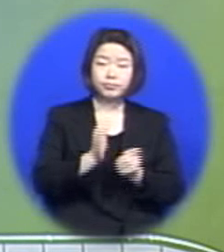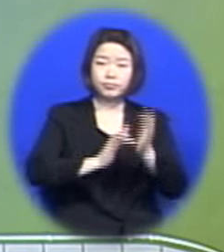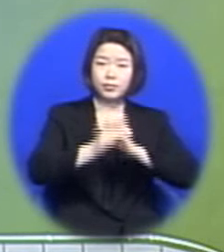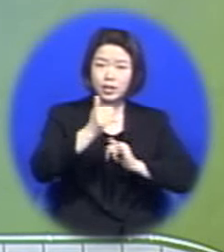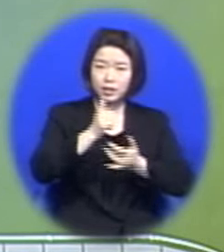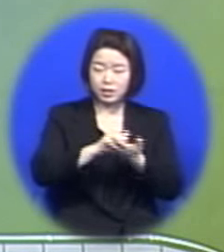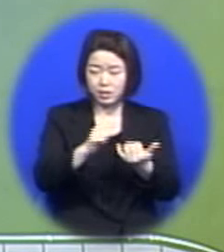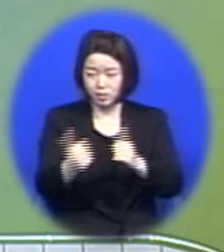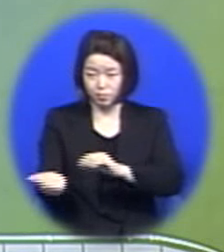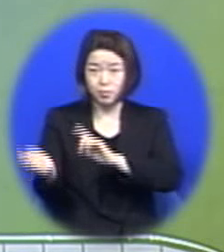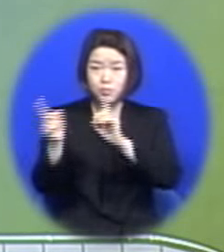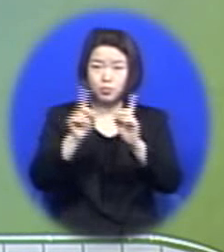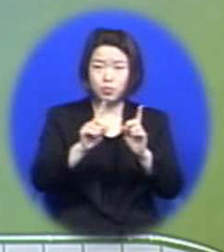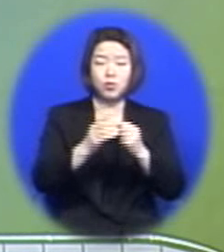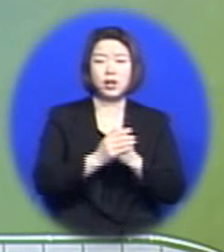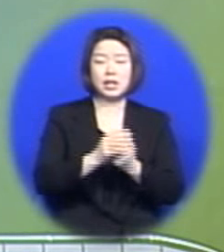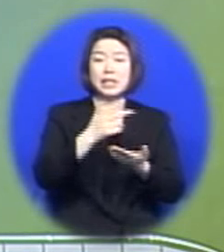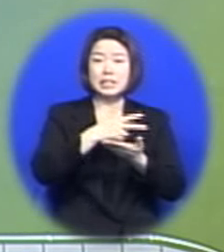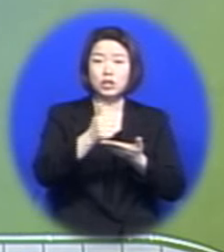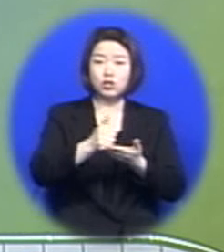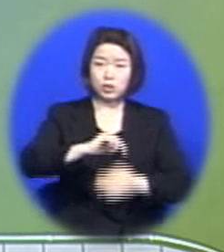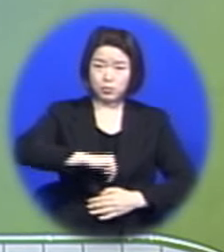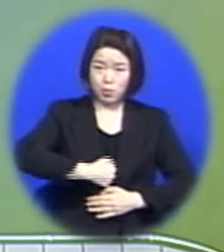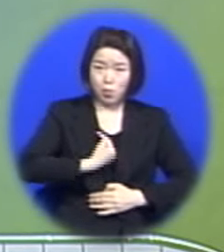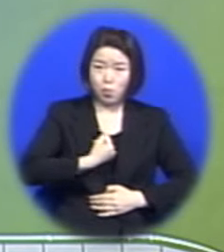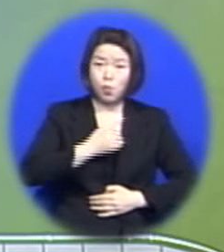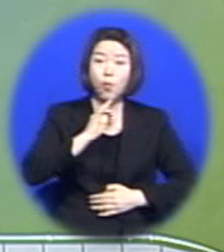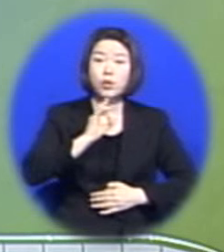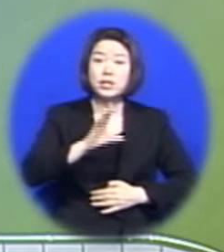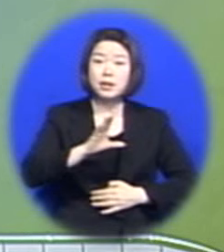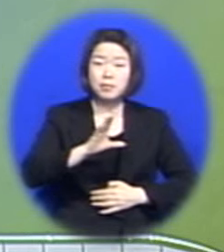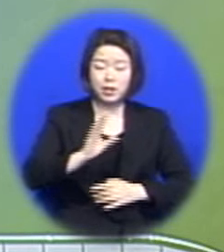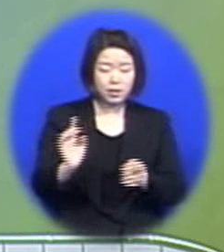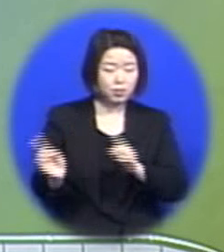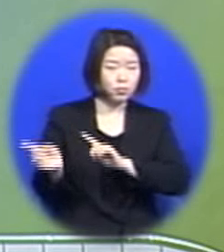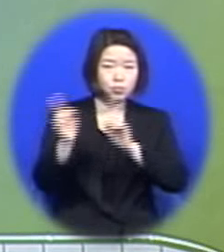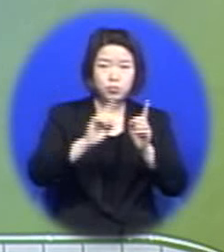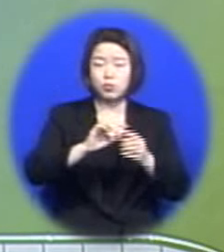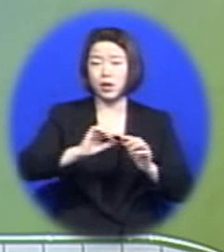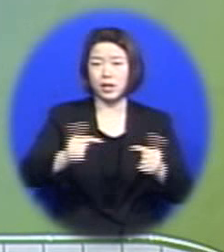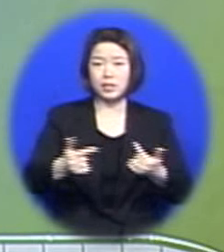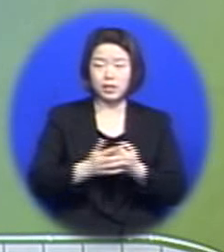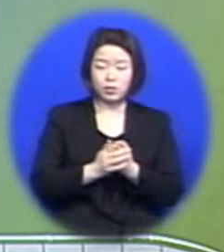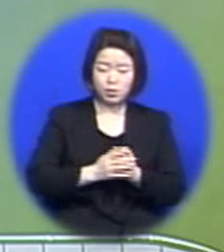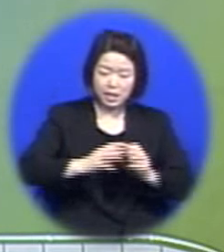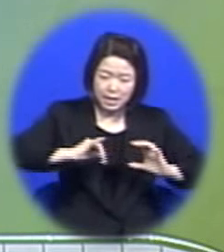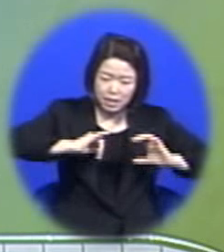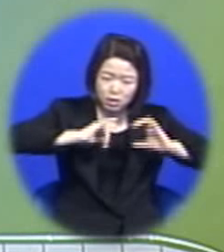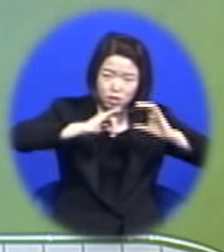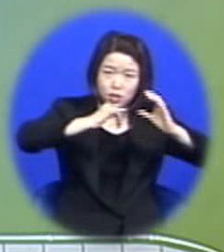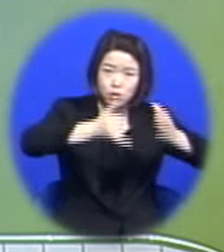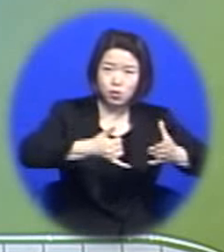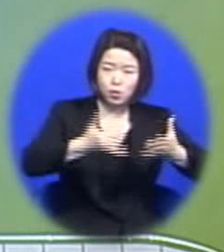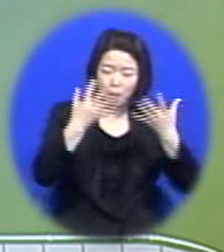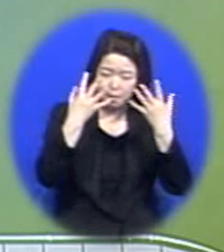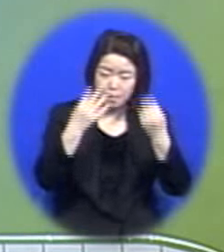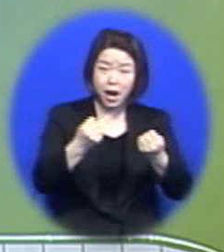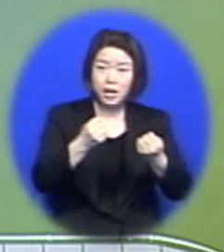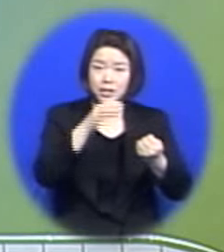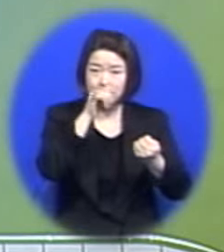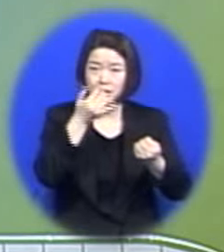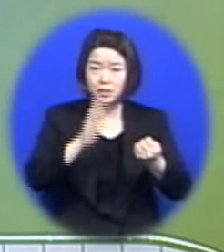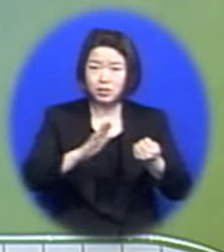예수님의 부활은 주님 혼자만의 부활이 아닙니다. 인류에 수많은 인류가 있었는데 그 중에서